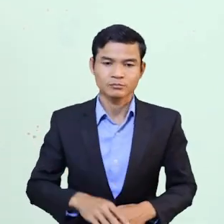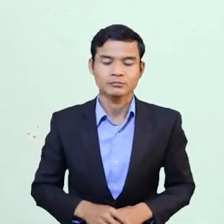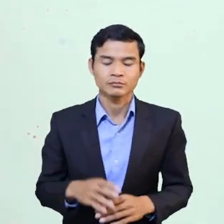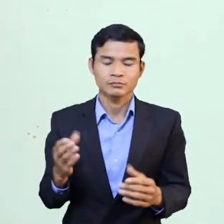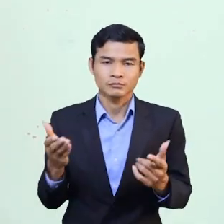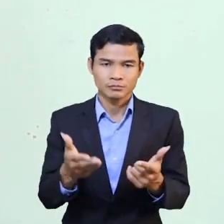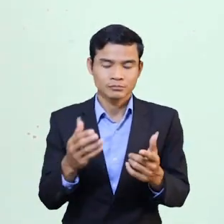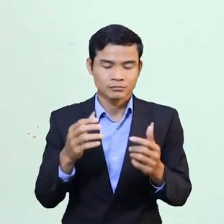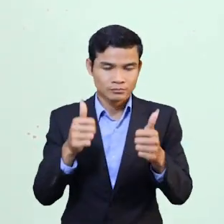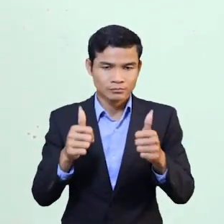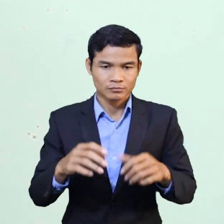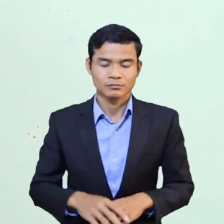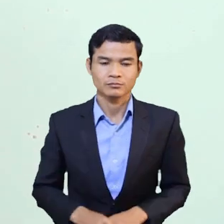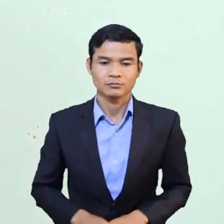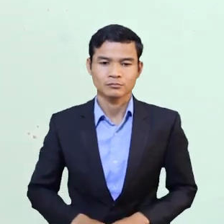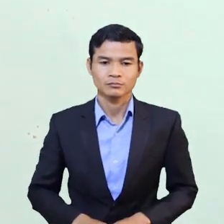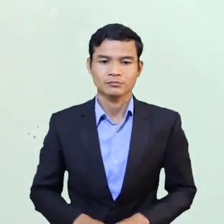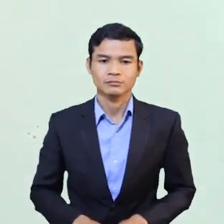cha lọn nè